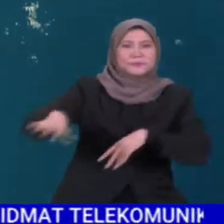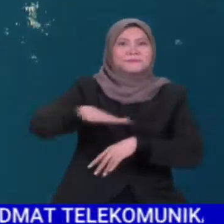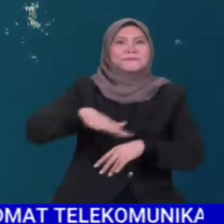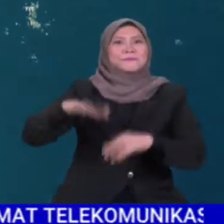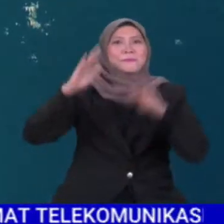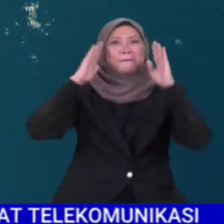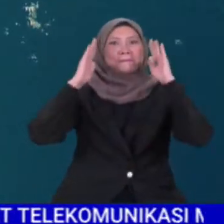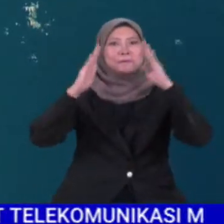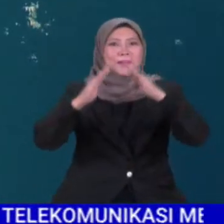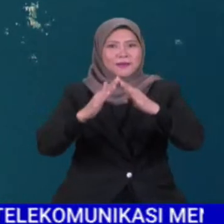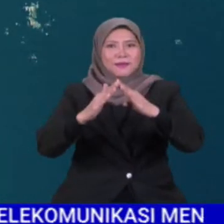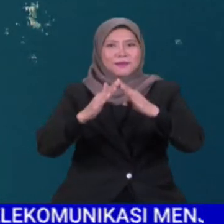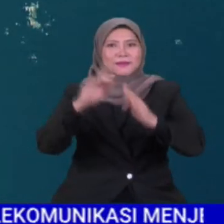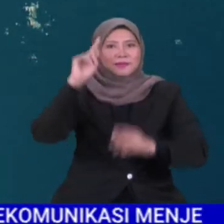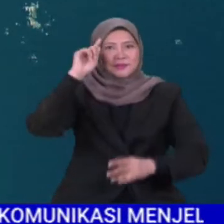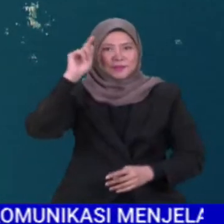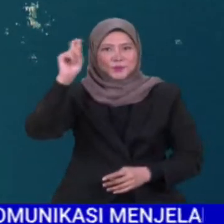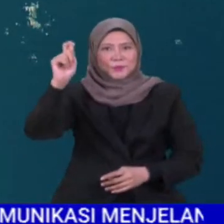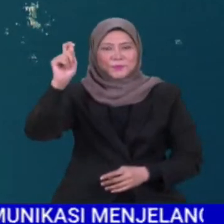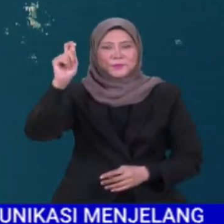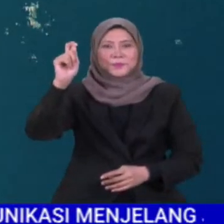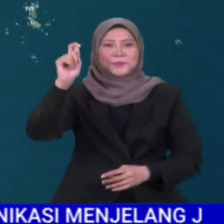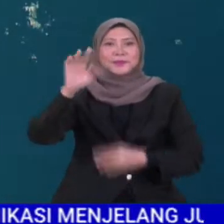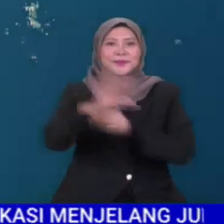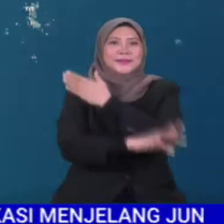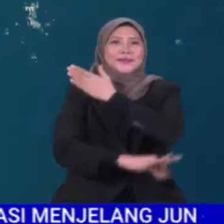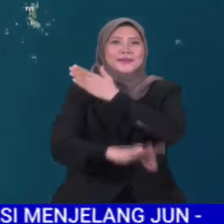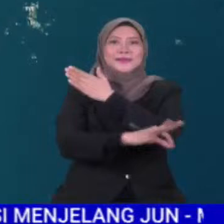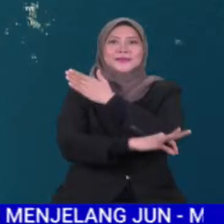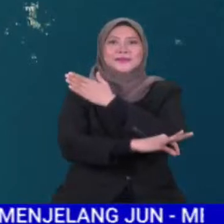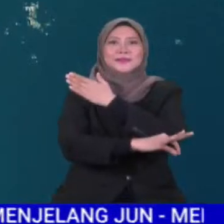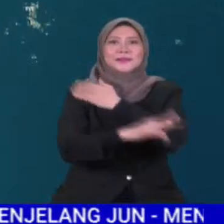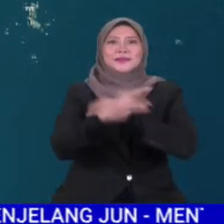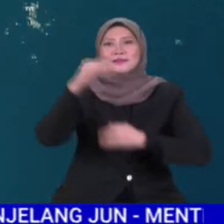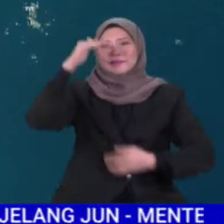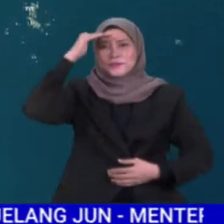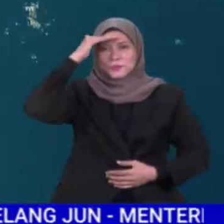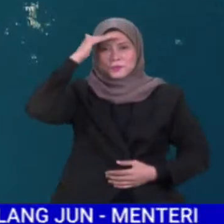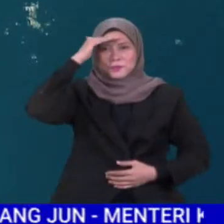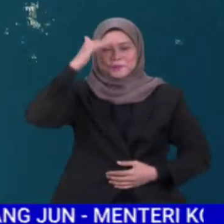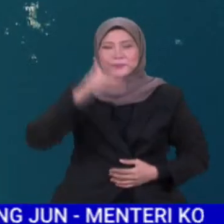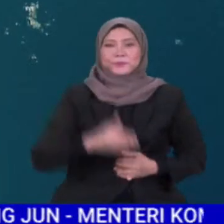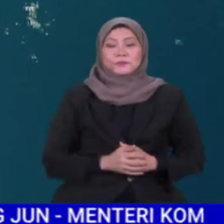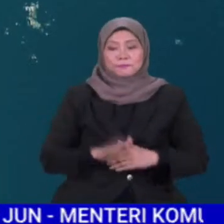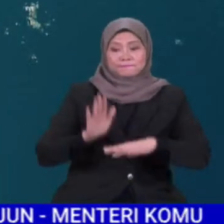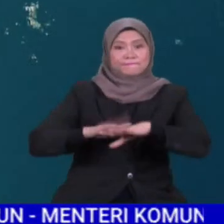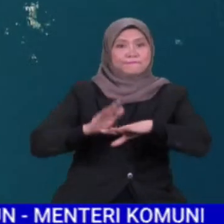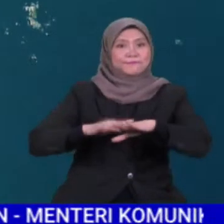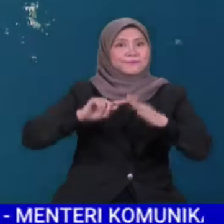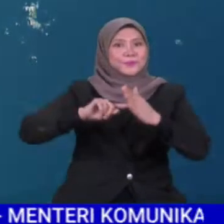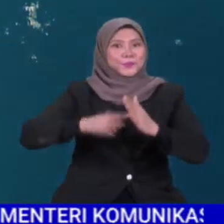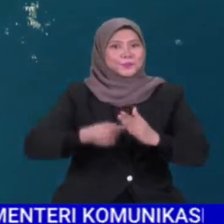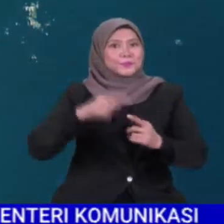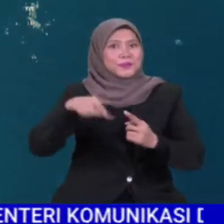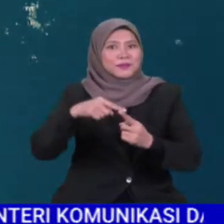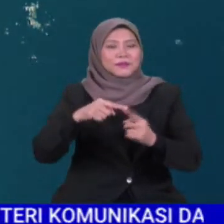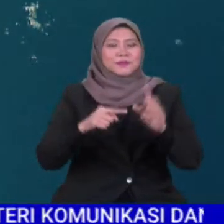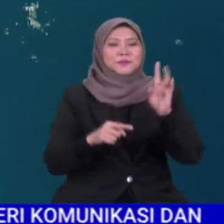melibatkan negeri Pahang, negeri Terengganu, negeri Sembilan dan juga negeri Johor. Amaran ini berkuat kuasa